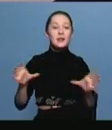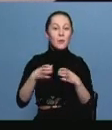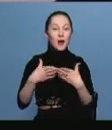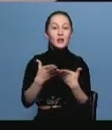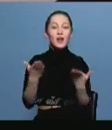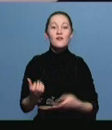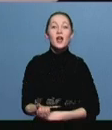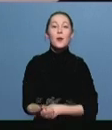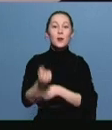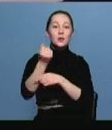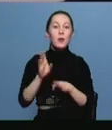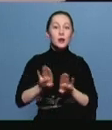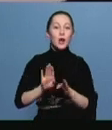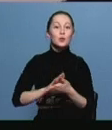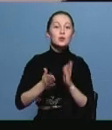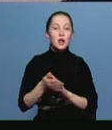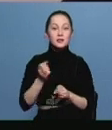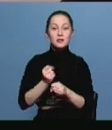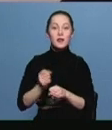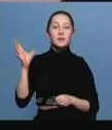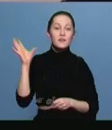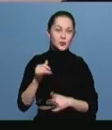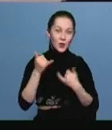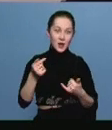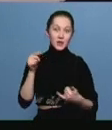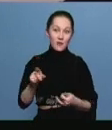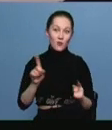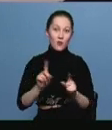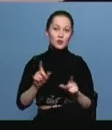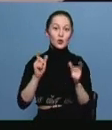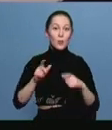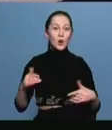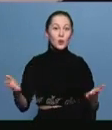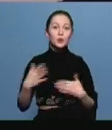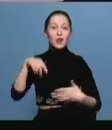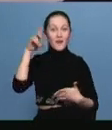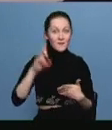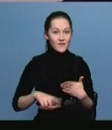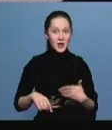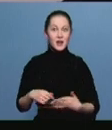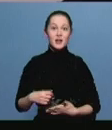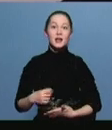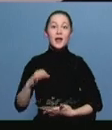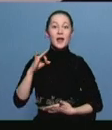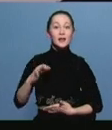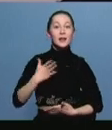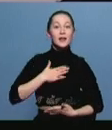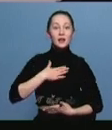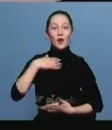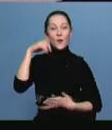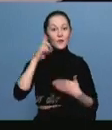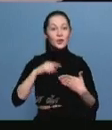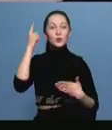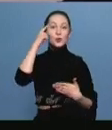эту ситуацию, делаете все для того, чтобы люди нам верили. И я думаю, что эта